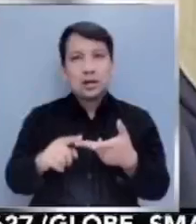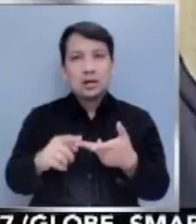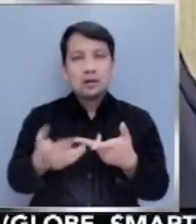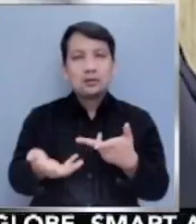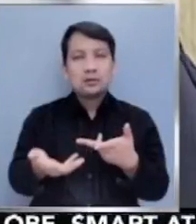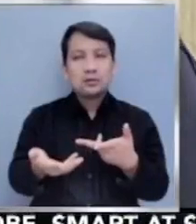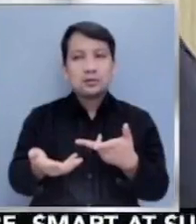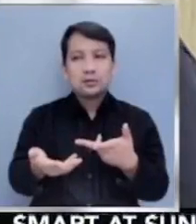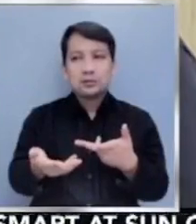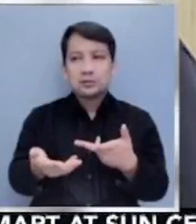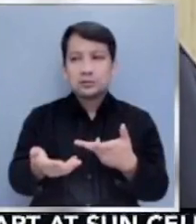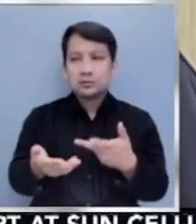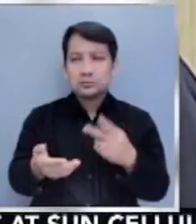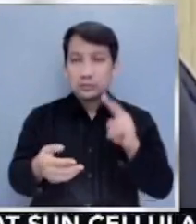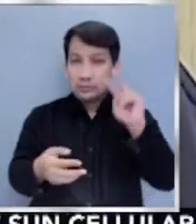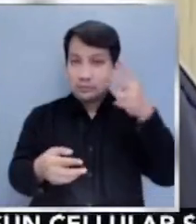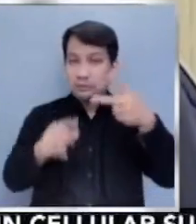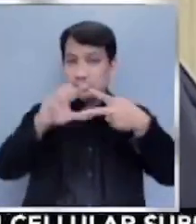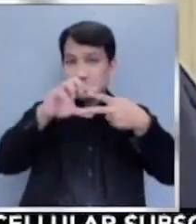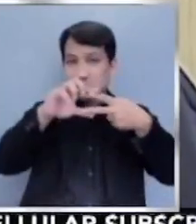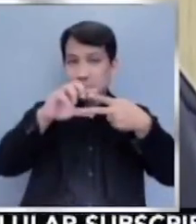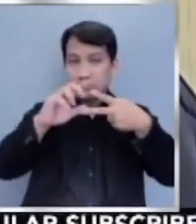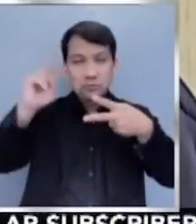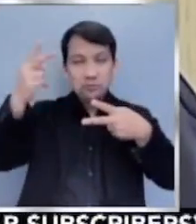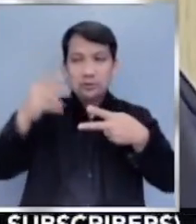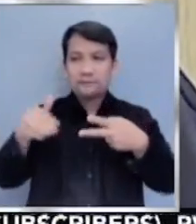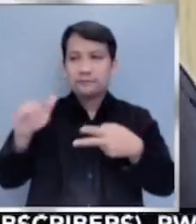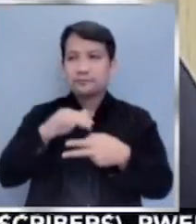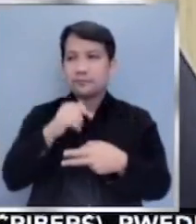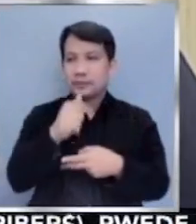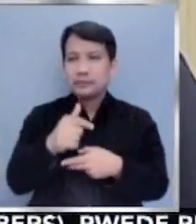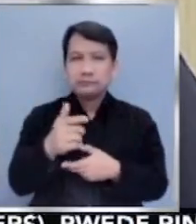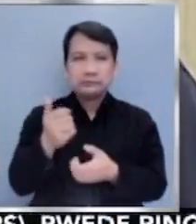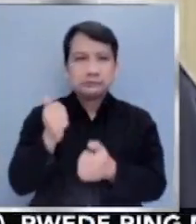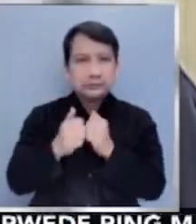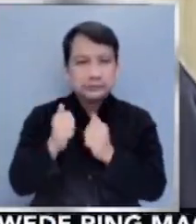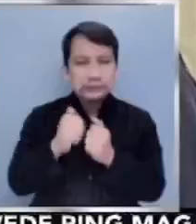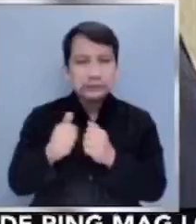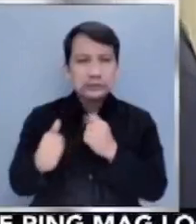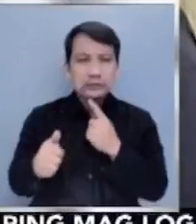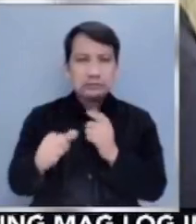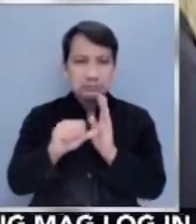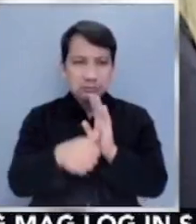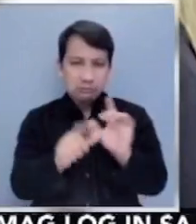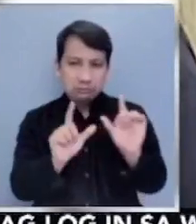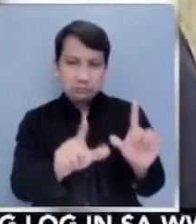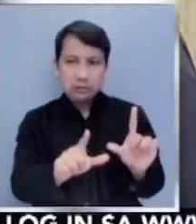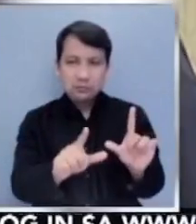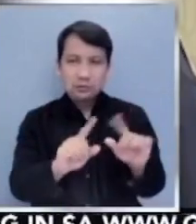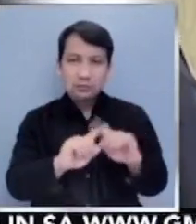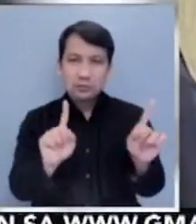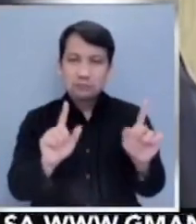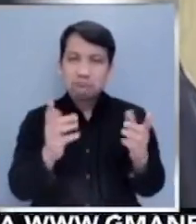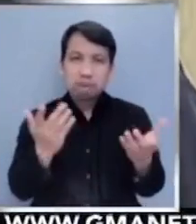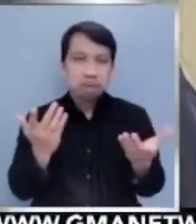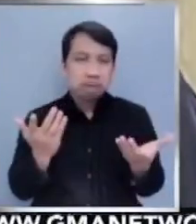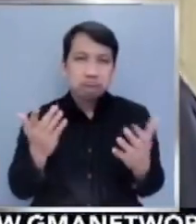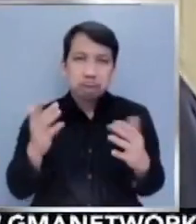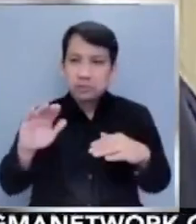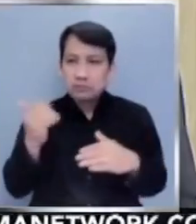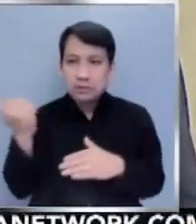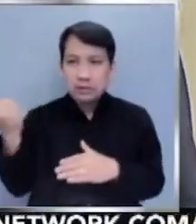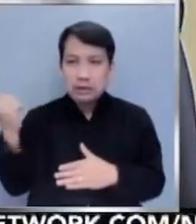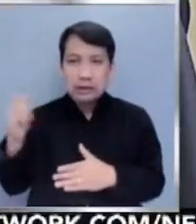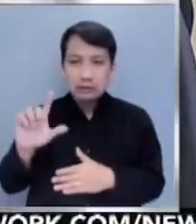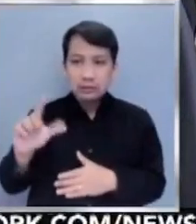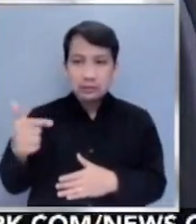top two. But hindi siya marked difference with the other LGUs.